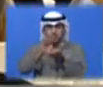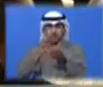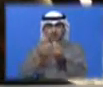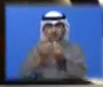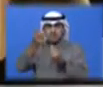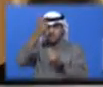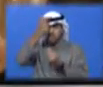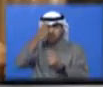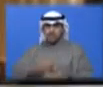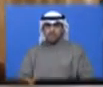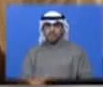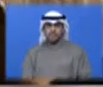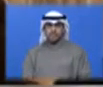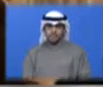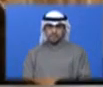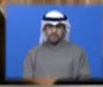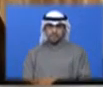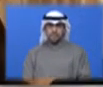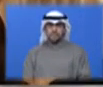المعدية.